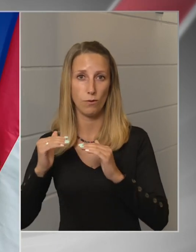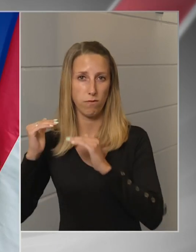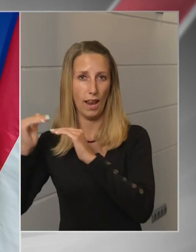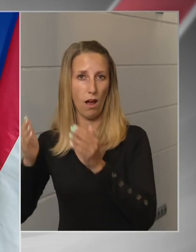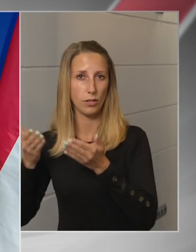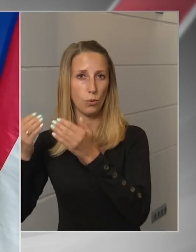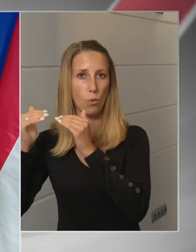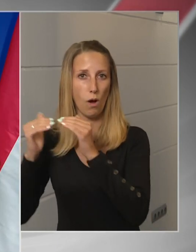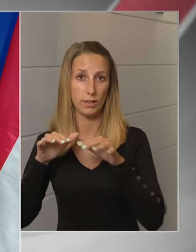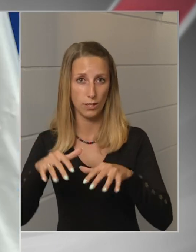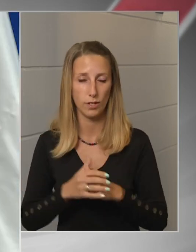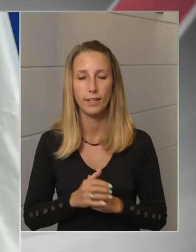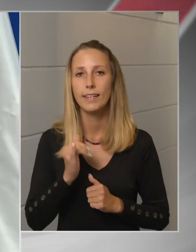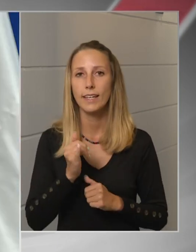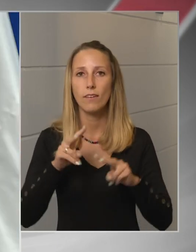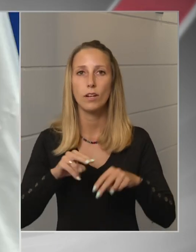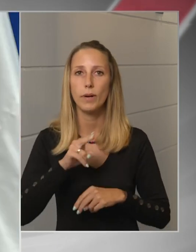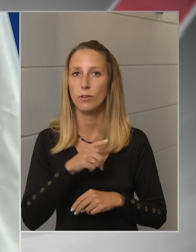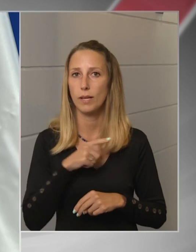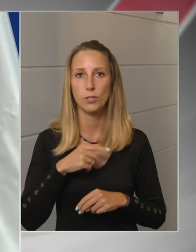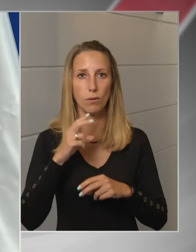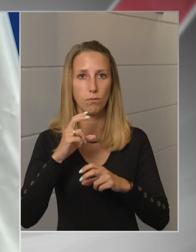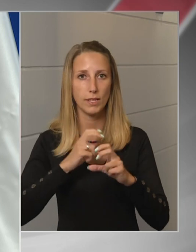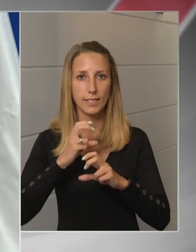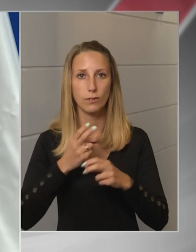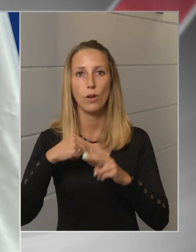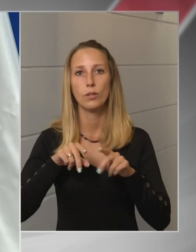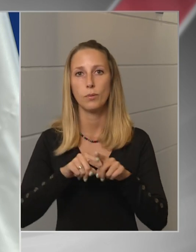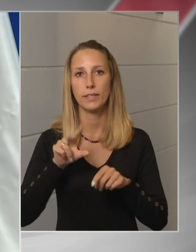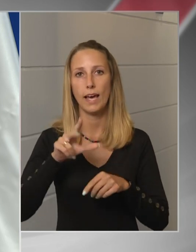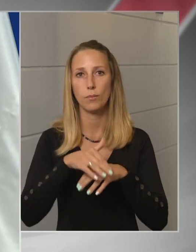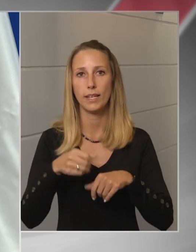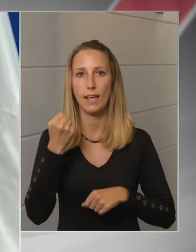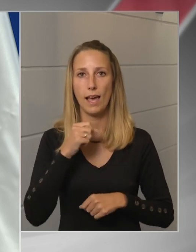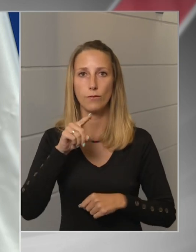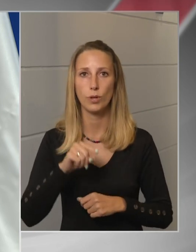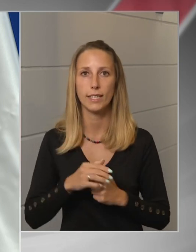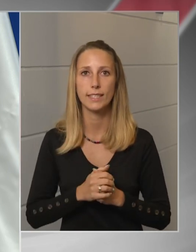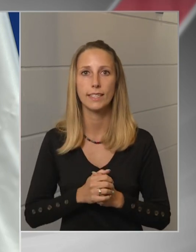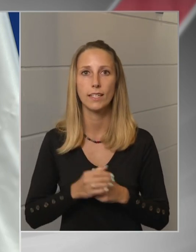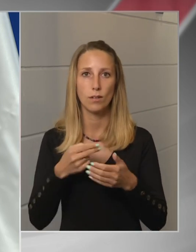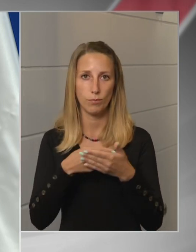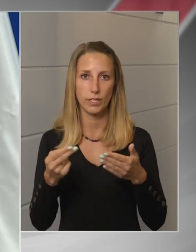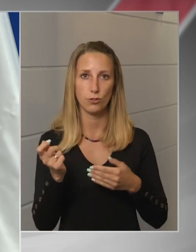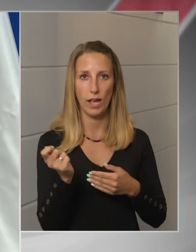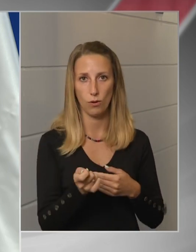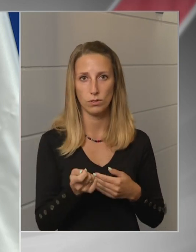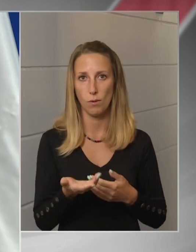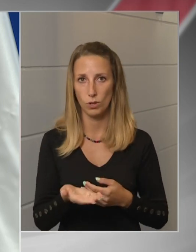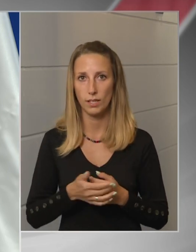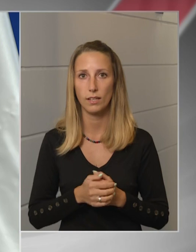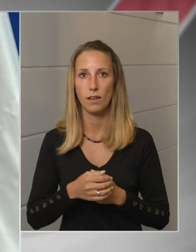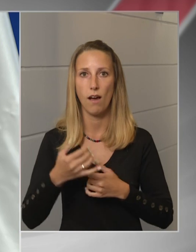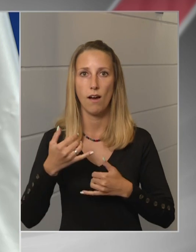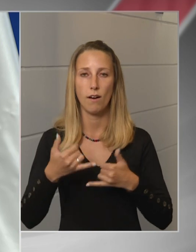Igen, valóban erről nem csak beszéltünk, hanem több mint három milliárd forintnyi bírságot szabott ki a